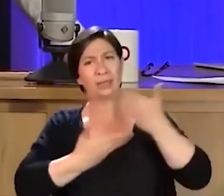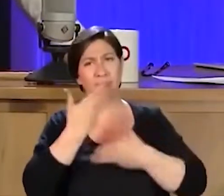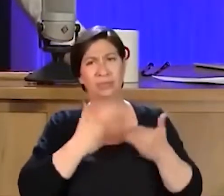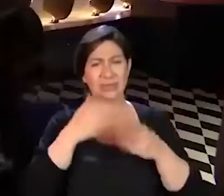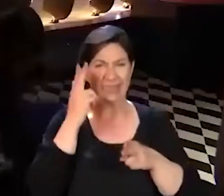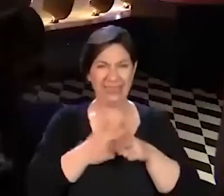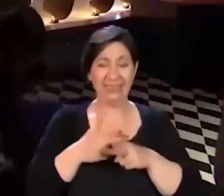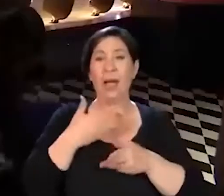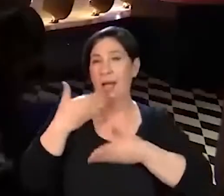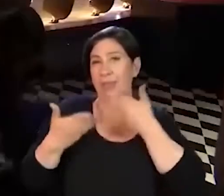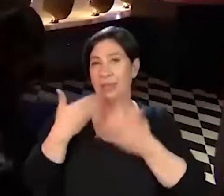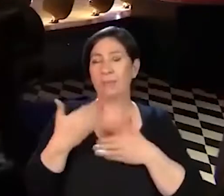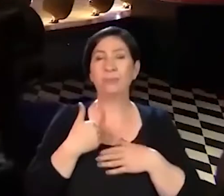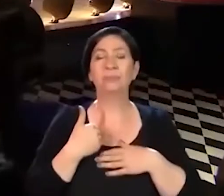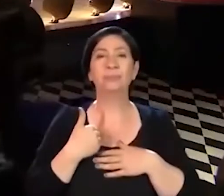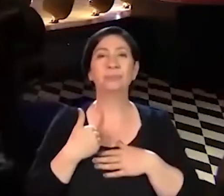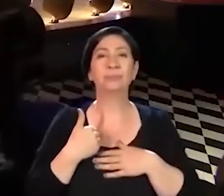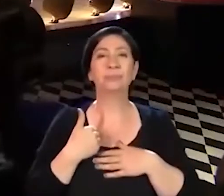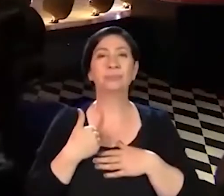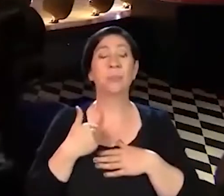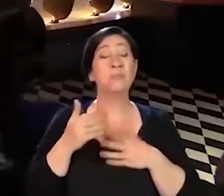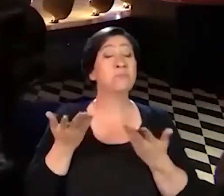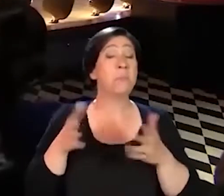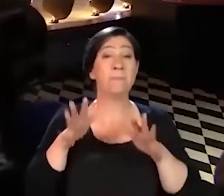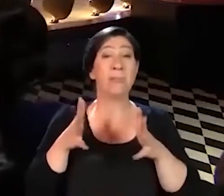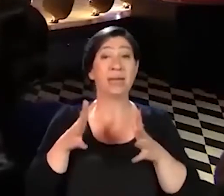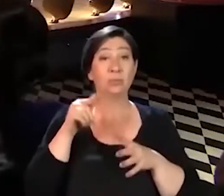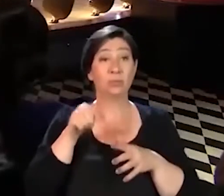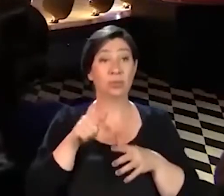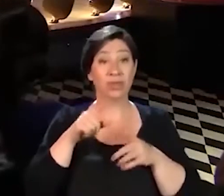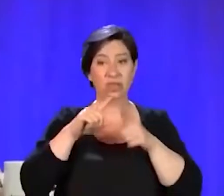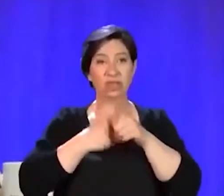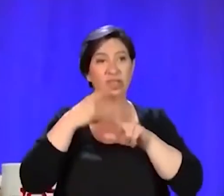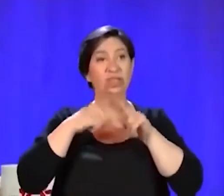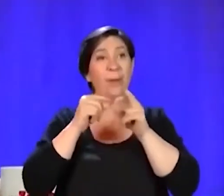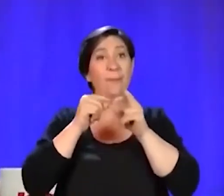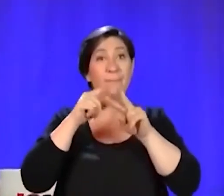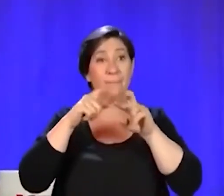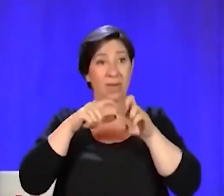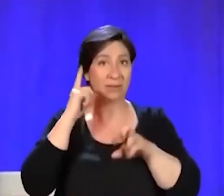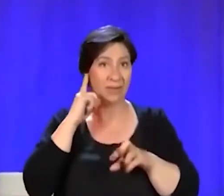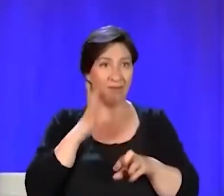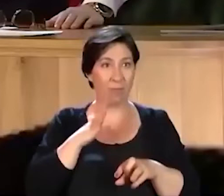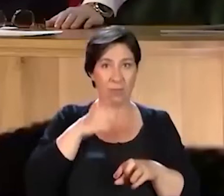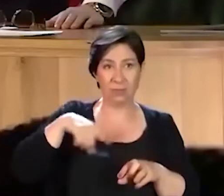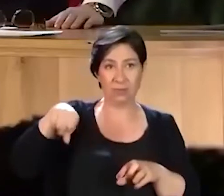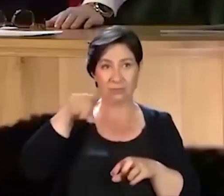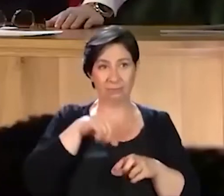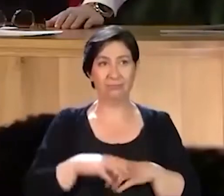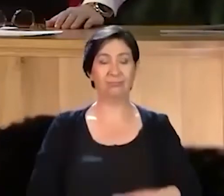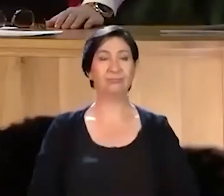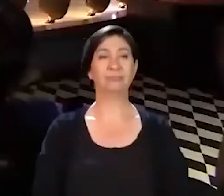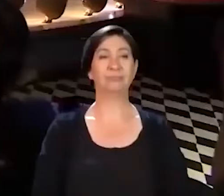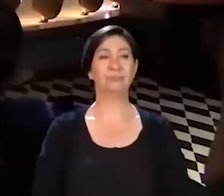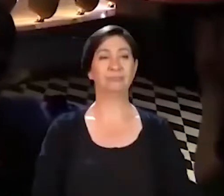şey Ben hızlı Eee geçeyim belki burada var mı cevapların dinleyicileri aranız aramızda mutlaka vardır